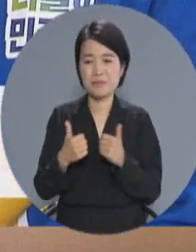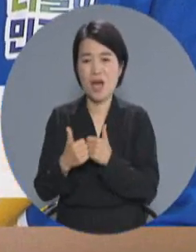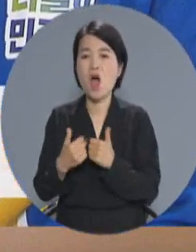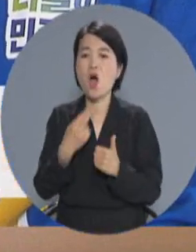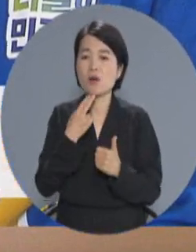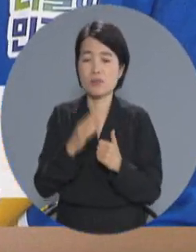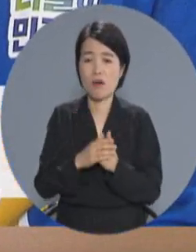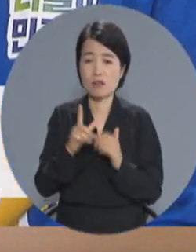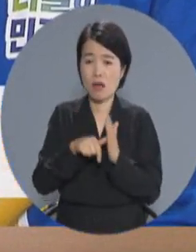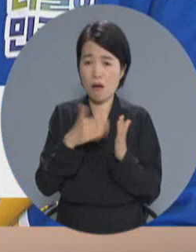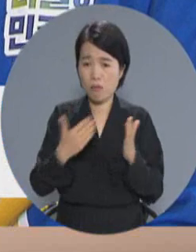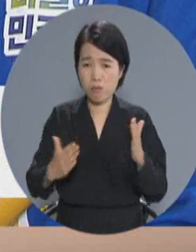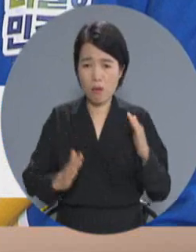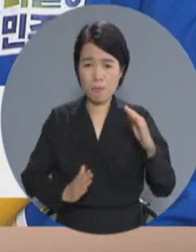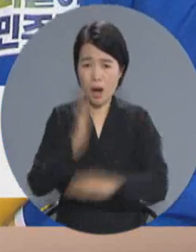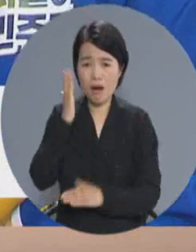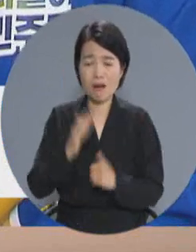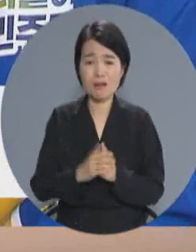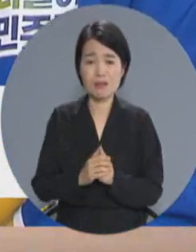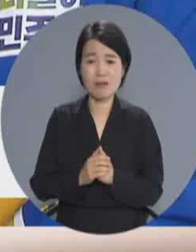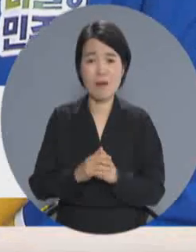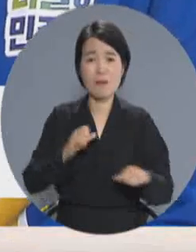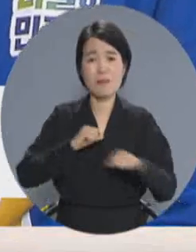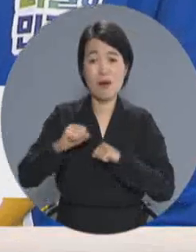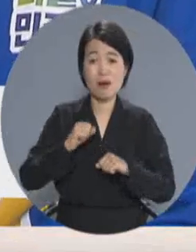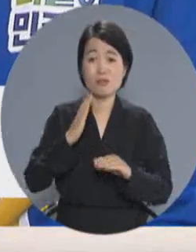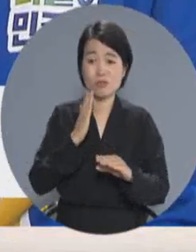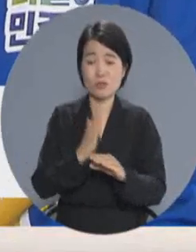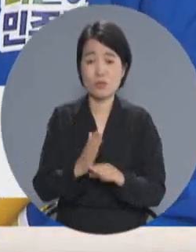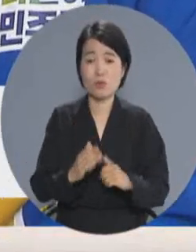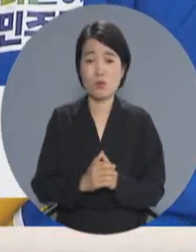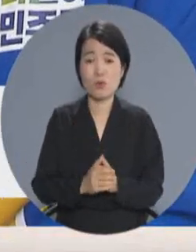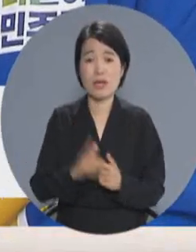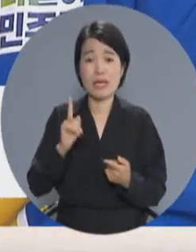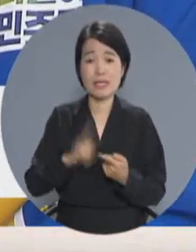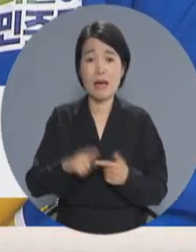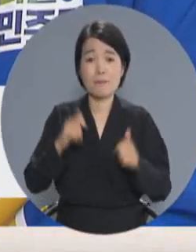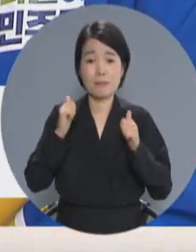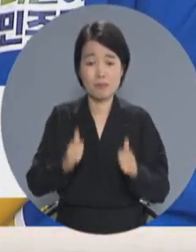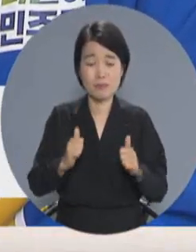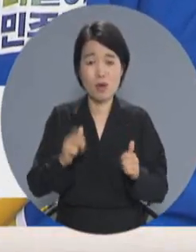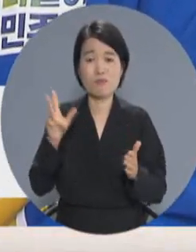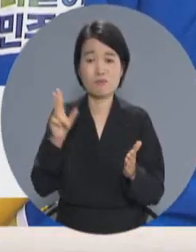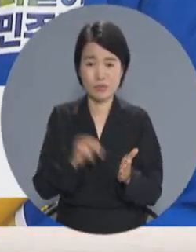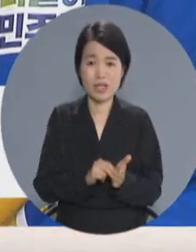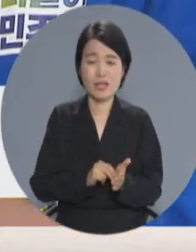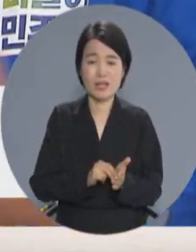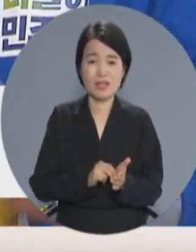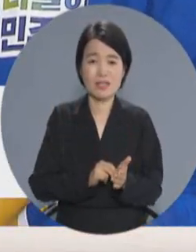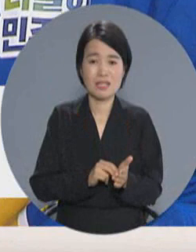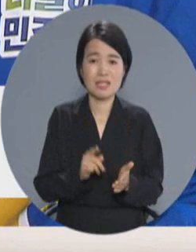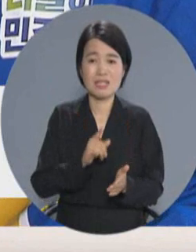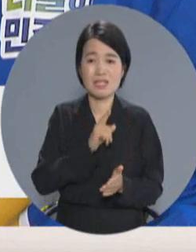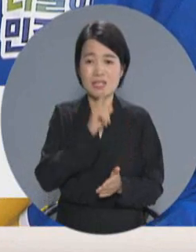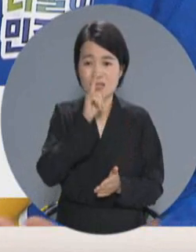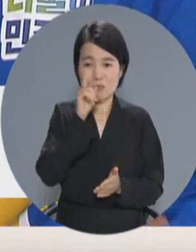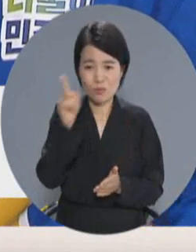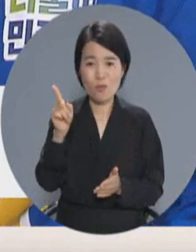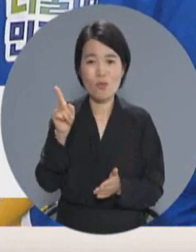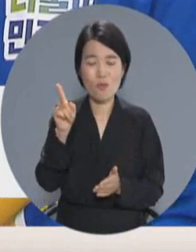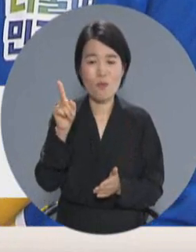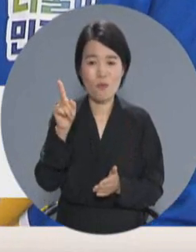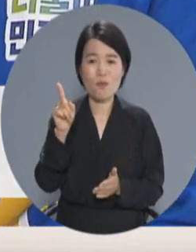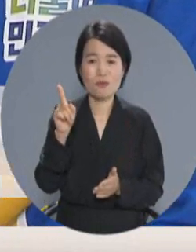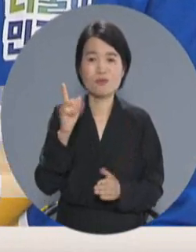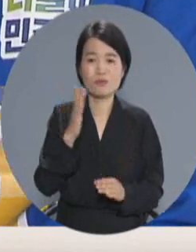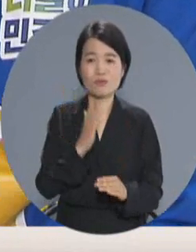도가 지나쳐서 책으로 이제 저희들이 대응을 하고 또 여기에 대한 법적 문제까지도 저희들이 지금 이 얘기를 제소를